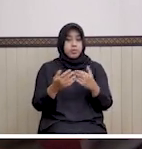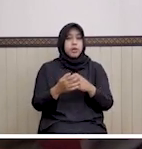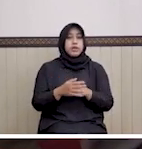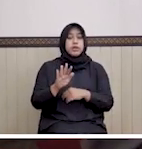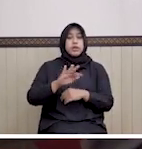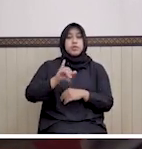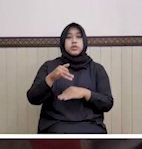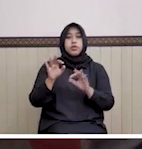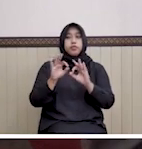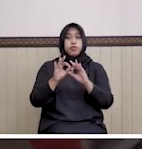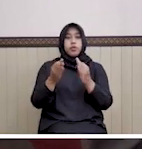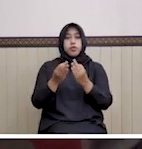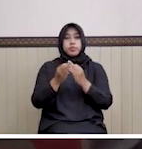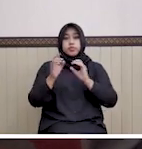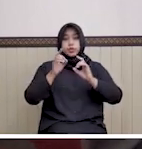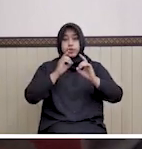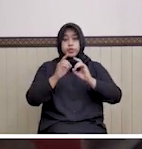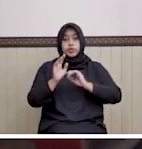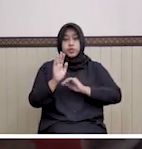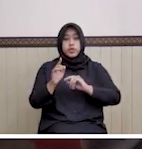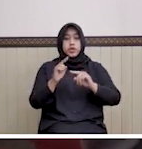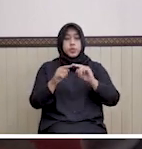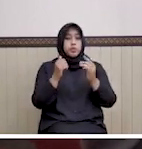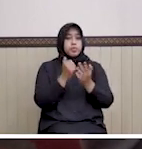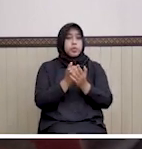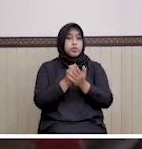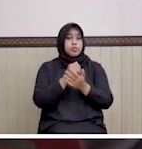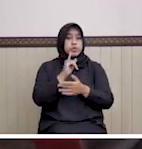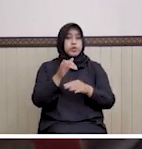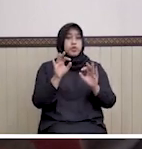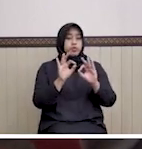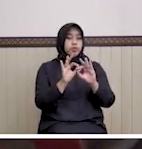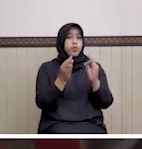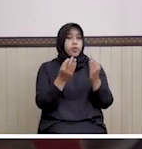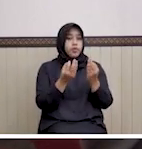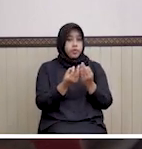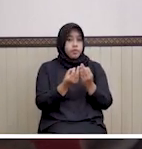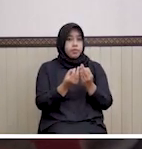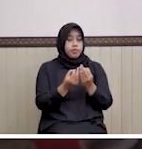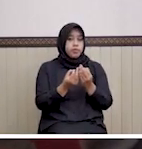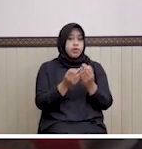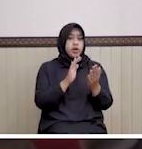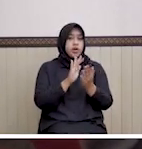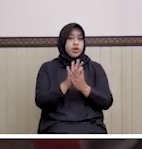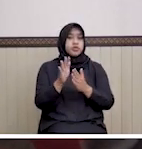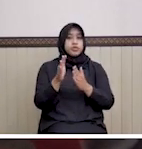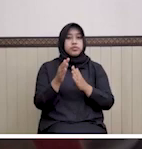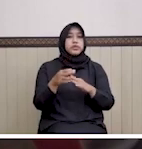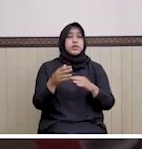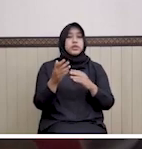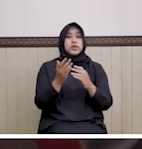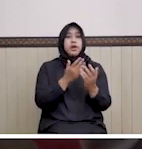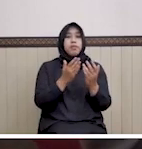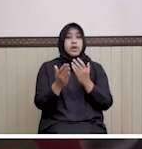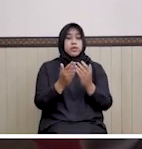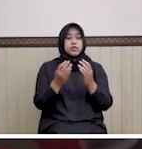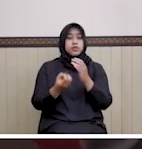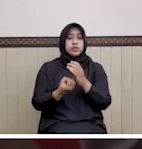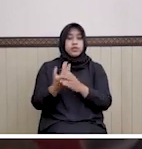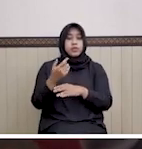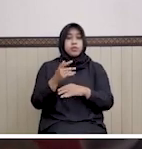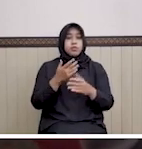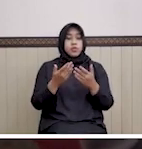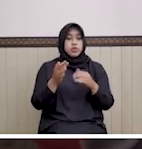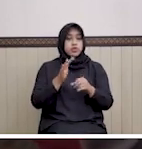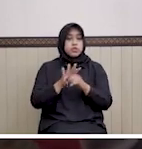tidak hanya menjadi forum diskusi tetapi juga bisa menjadi forum yang diaplikasikan mungkin itu Pak